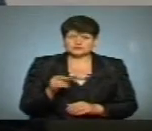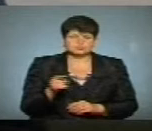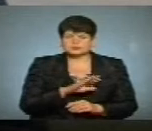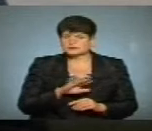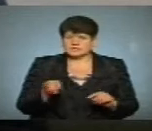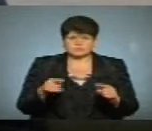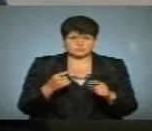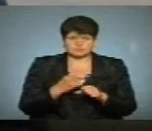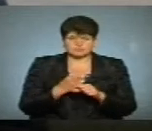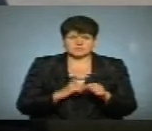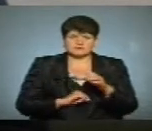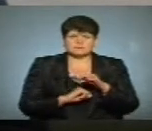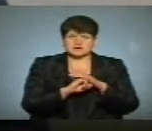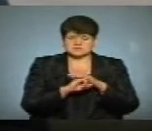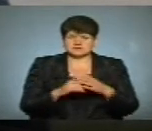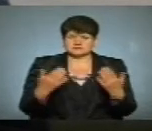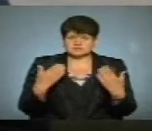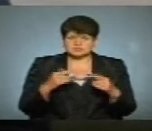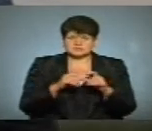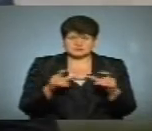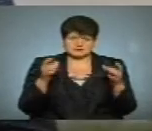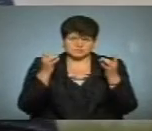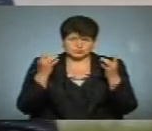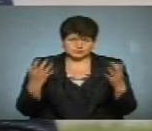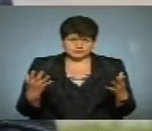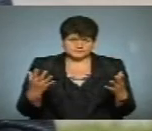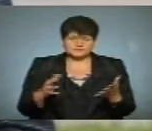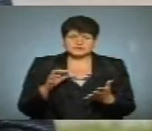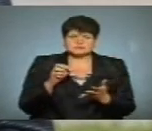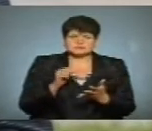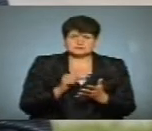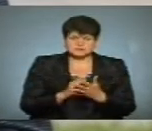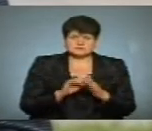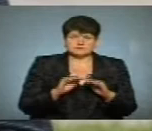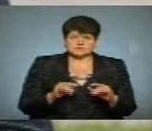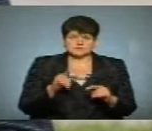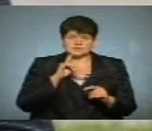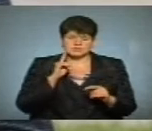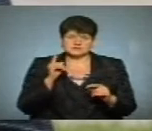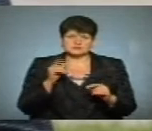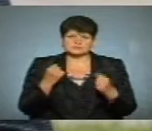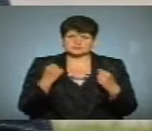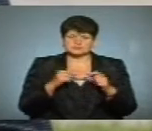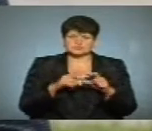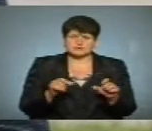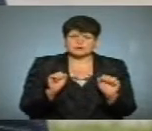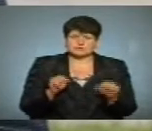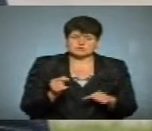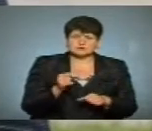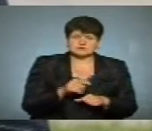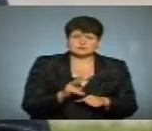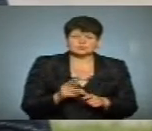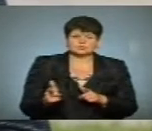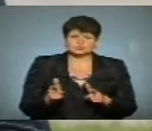відновлять роботу бази відпочинку і заклади культури. Займатися у дитячо-юнацьких спортивних школах можна тим, хто готується